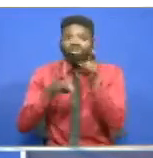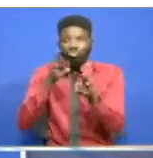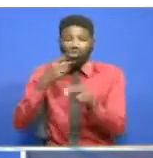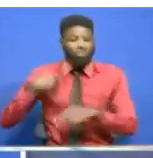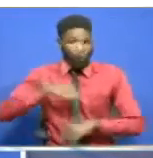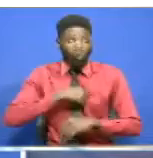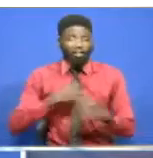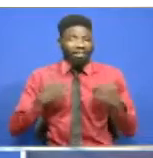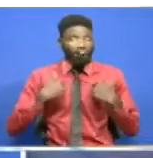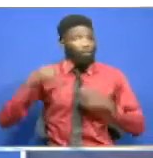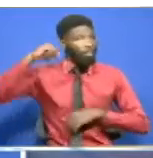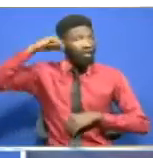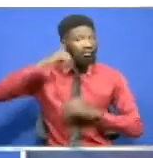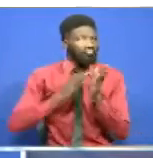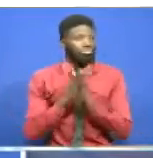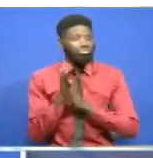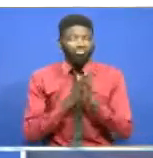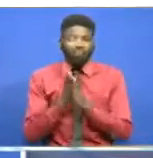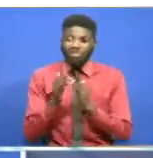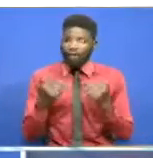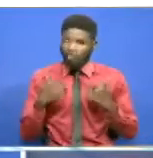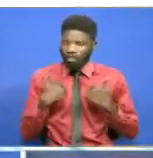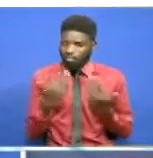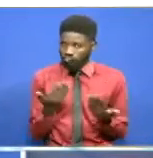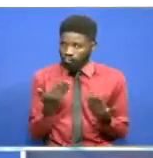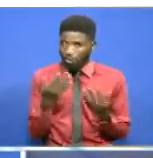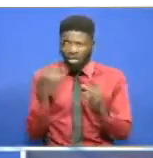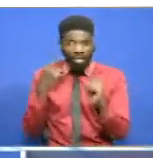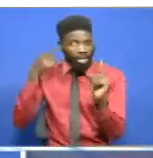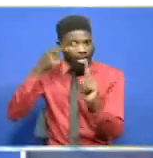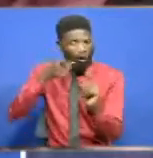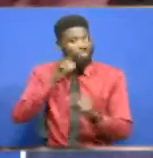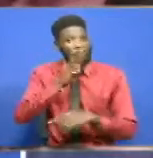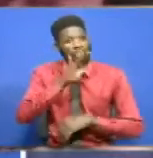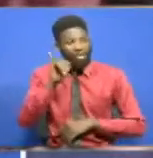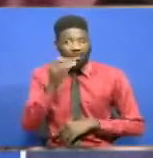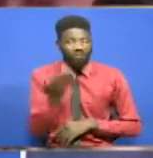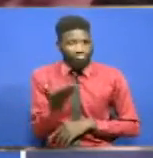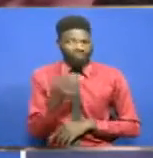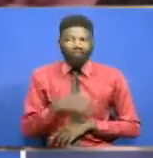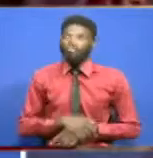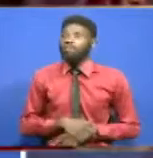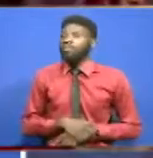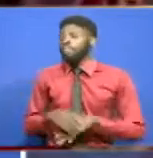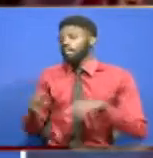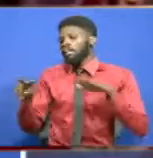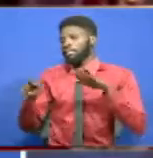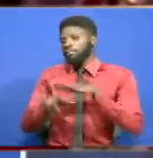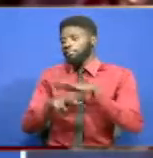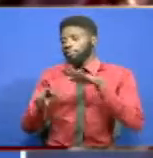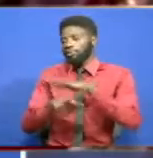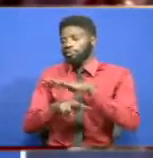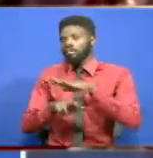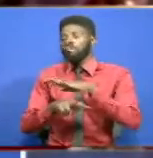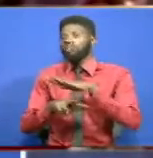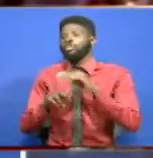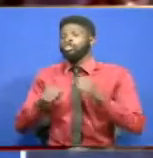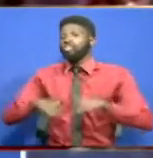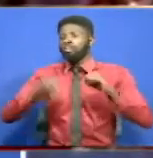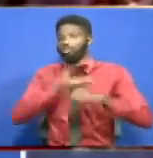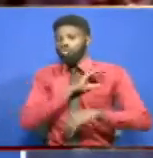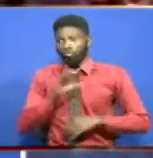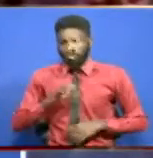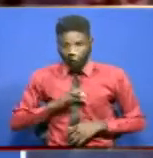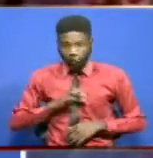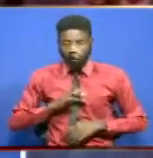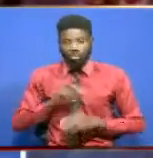political interest for BBI to work? Naibu mwenyekiti wa jopo la mpango wa maridhiano Profesa Adams